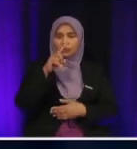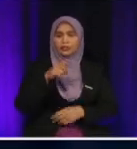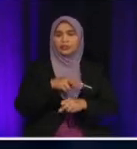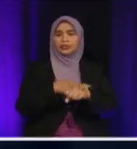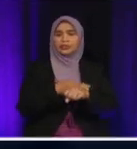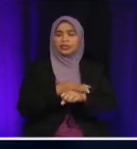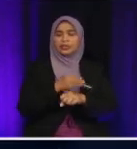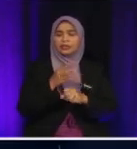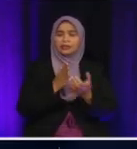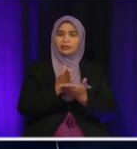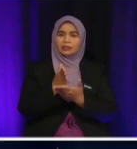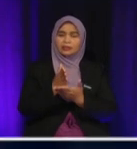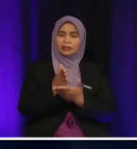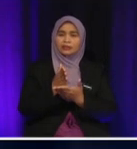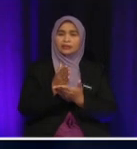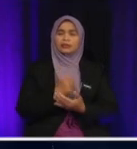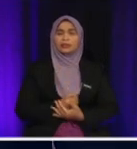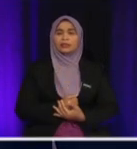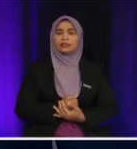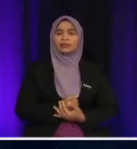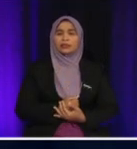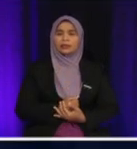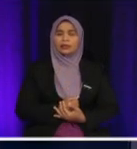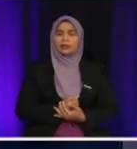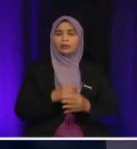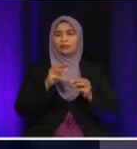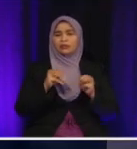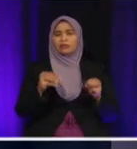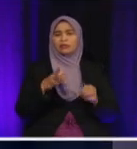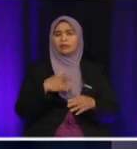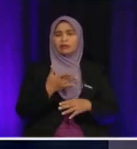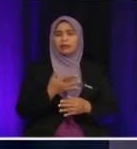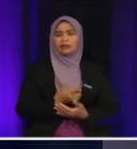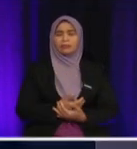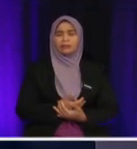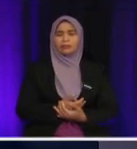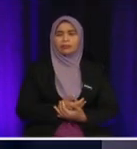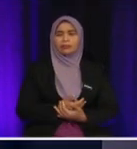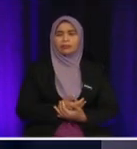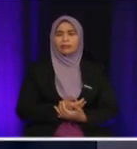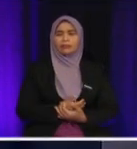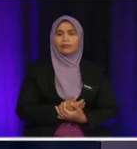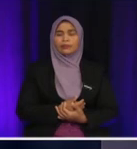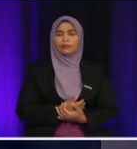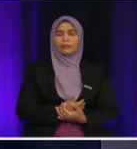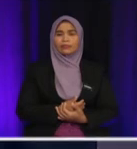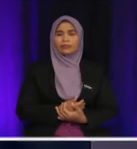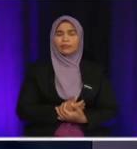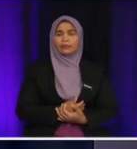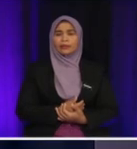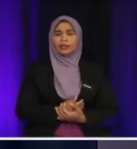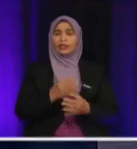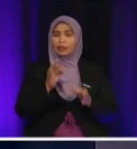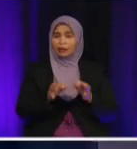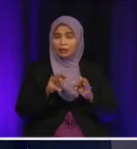Dan seterusnya. Ah kita teruskan. Ah ya. Murid-murid rasa macam ustaz, banyaknya kena ingat ni ustaz. Insya-Allah. Kalau murid-murid